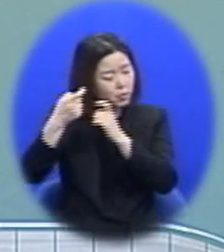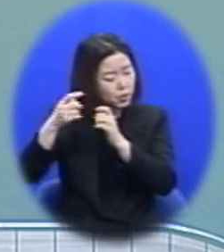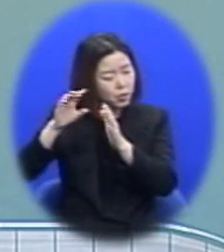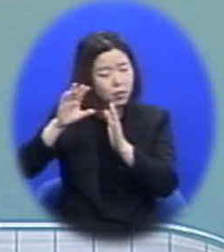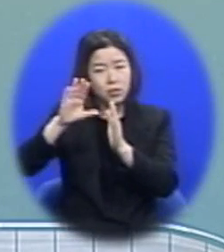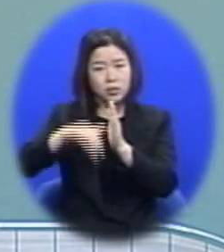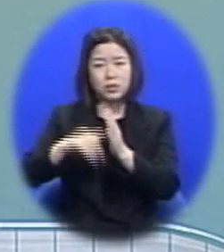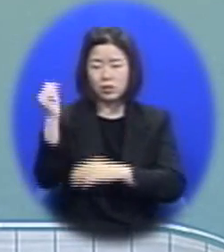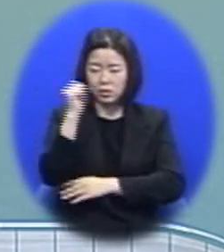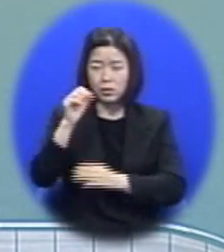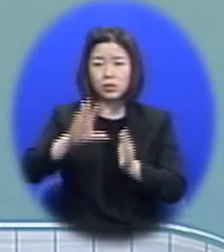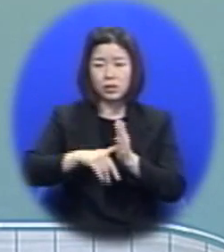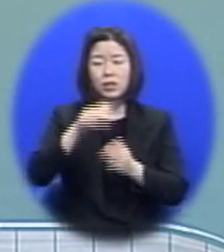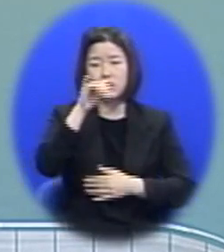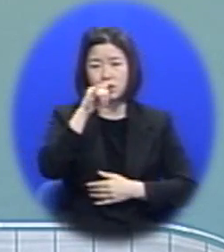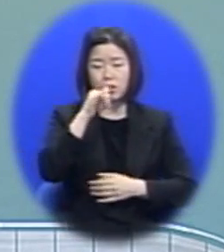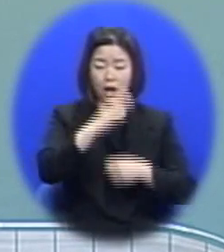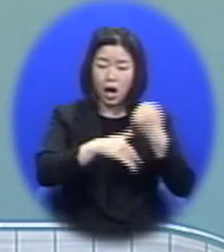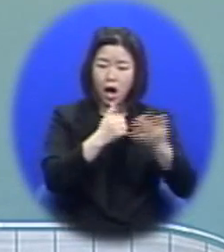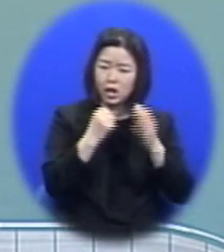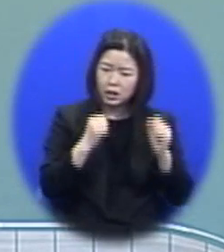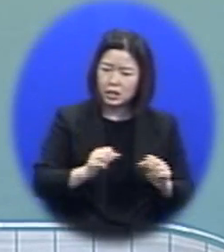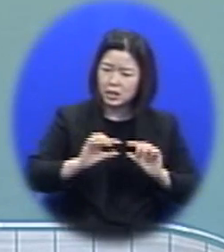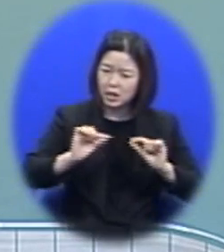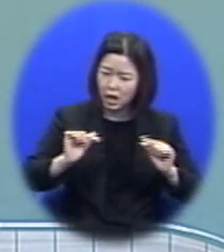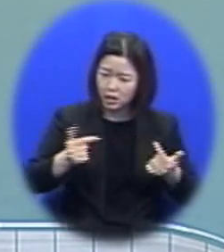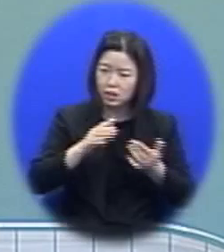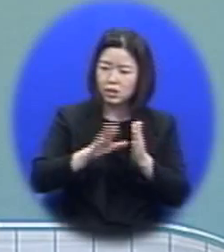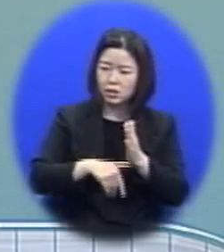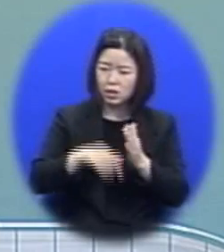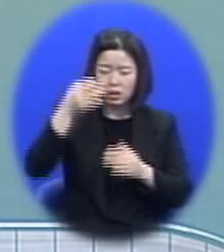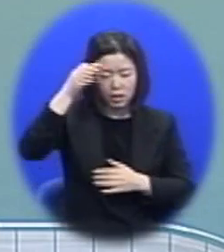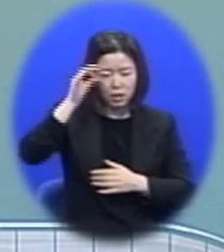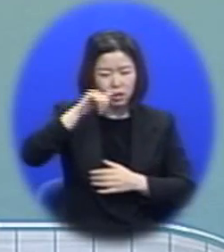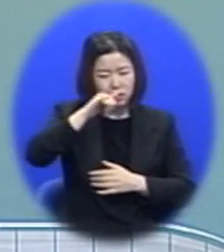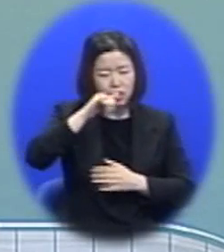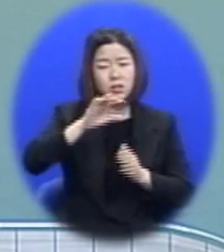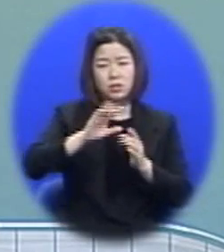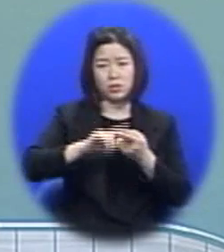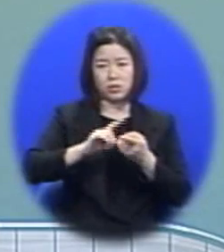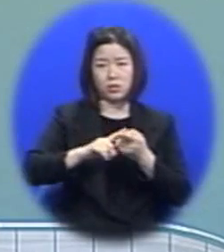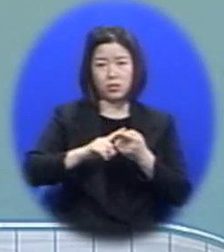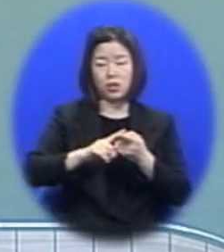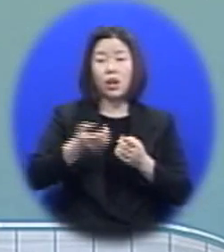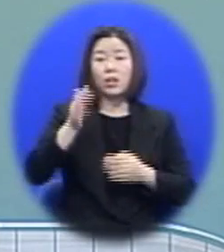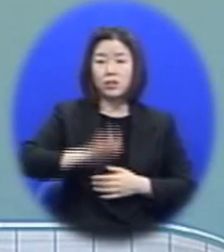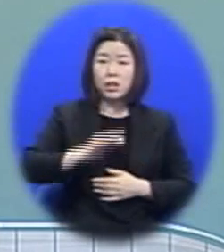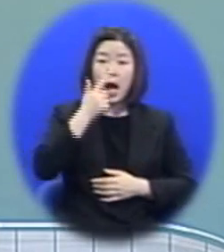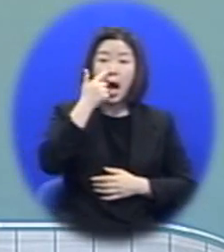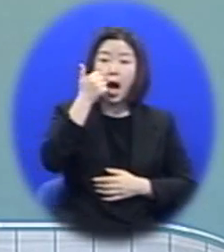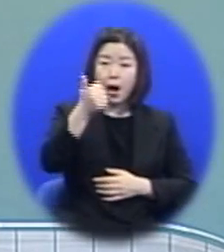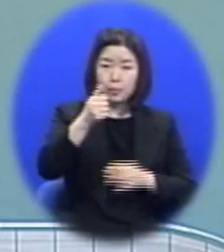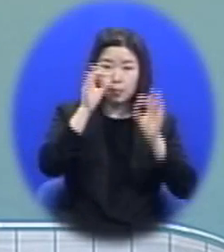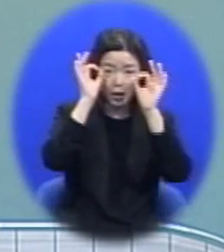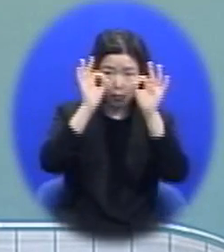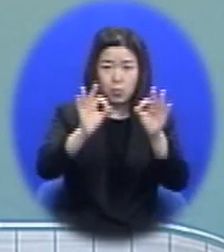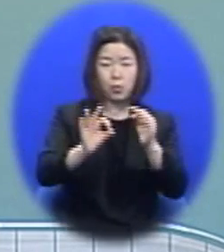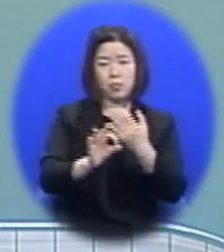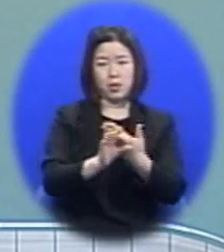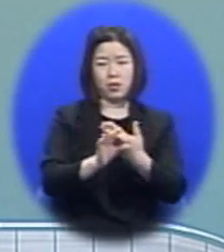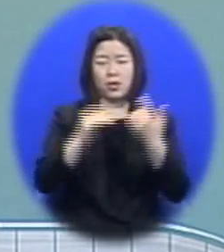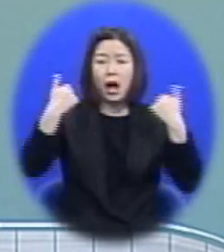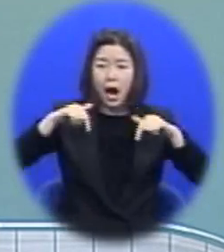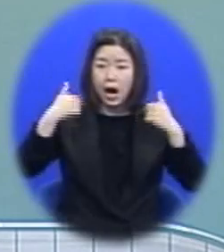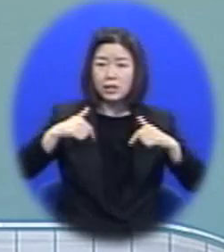있었어요 하나님 안 계신 거 아니야 이런 생각이 들 때가 있었어요 그런데 아빠를 보면